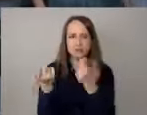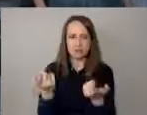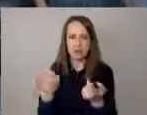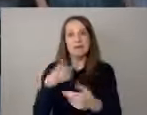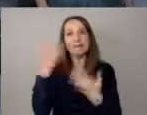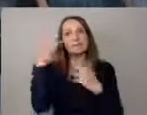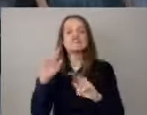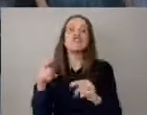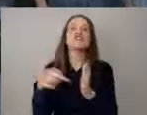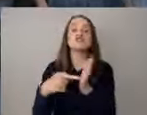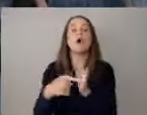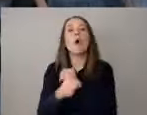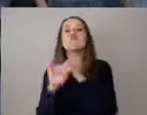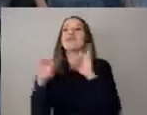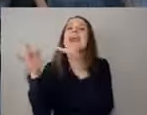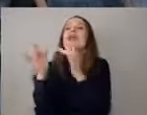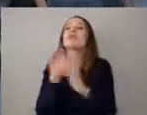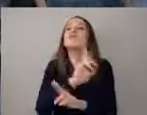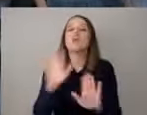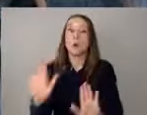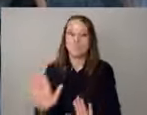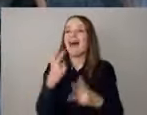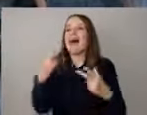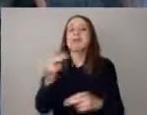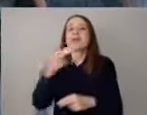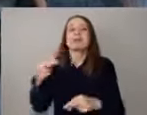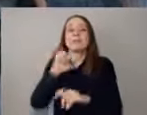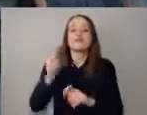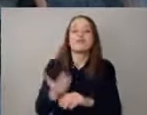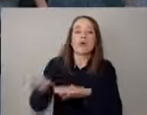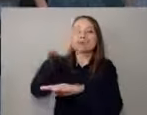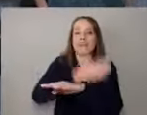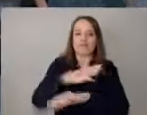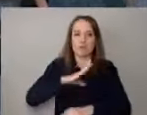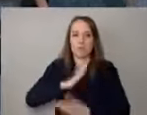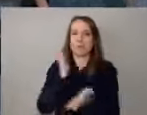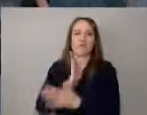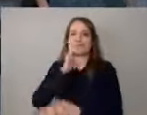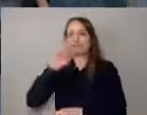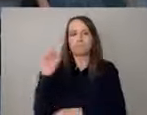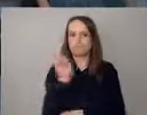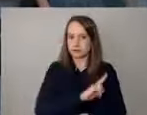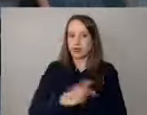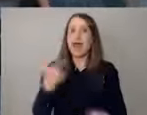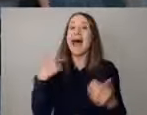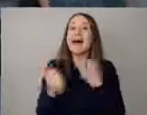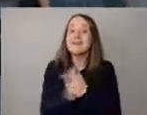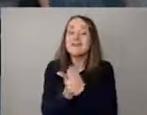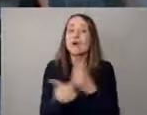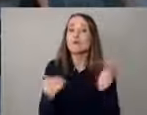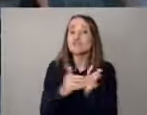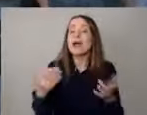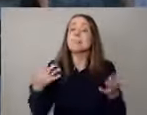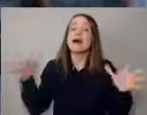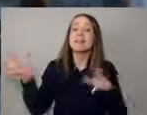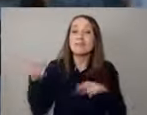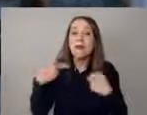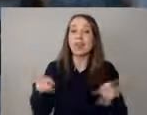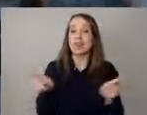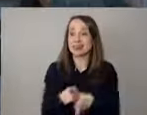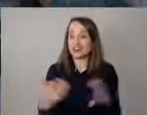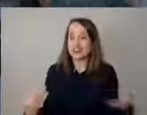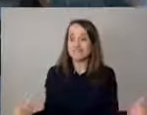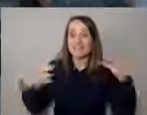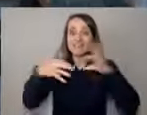tylko wracali do tych tematów, które są dawno zamknięte. Ale my musimy odbudować wspólnotę, odbudować zdolność rozmowy ze sobą. I